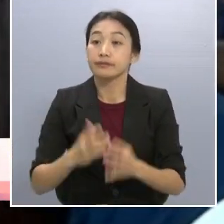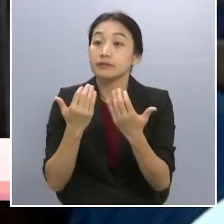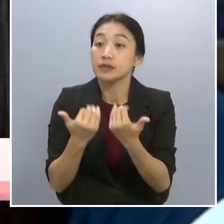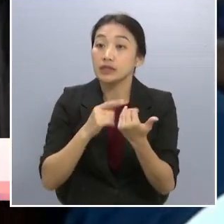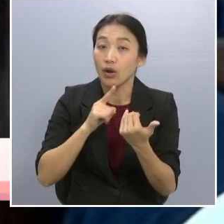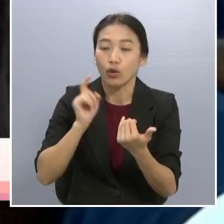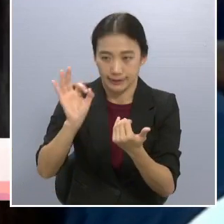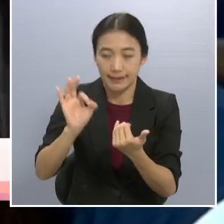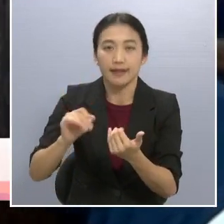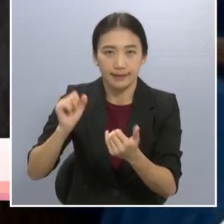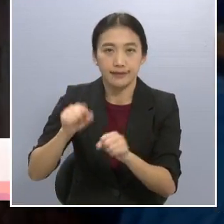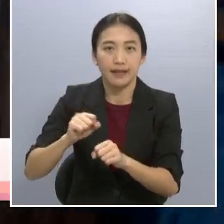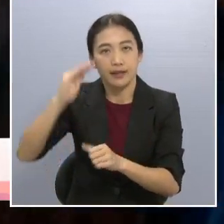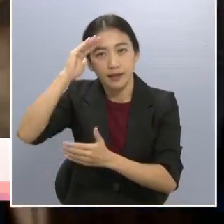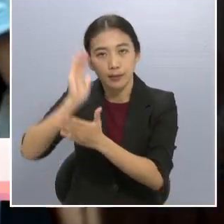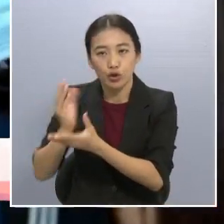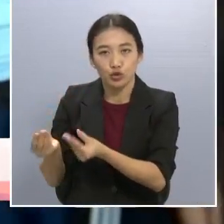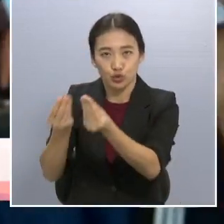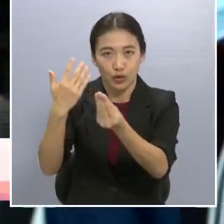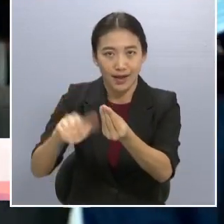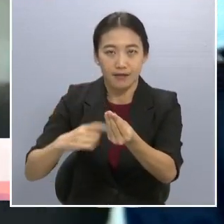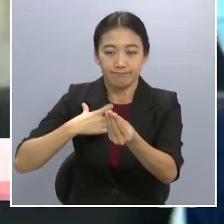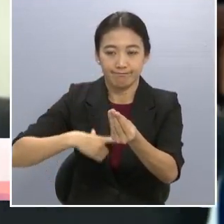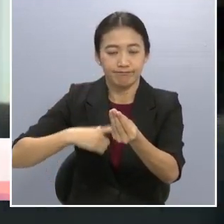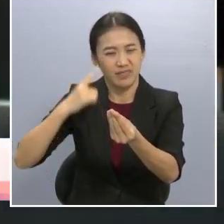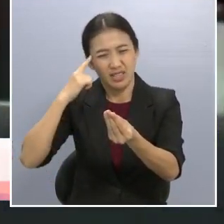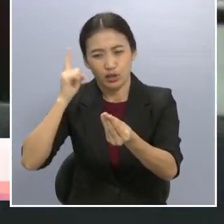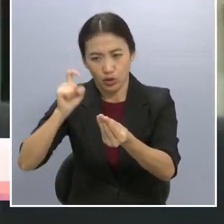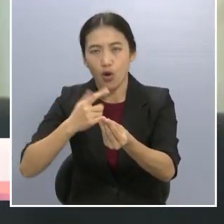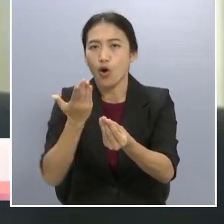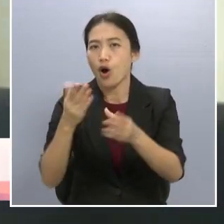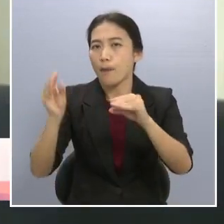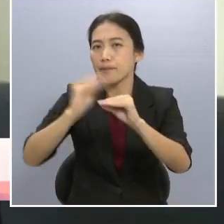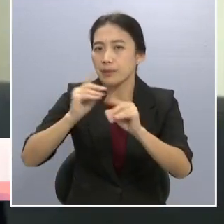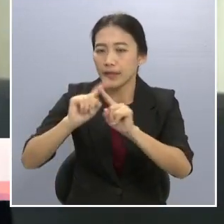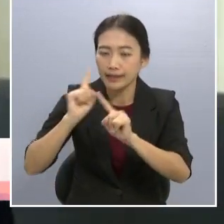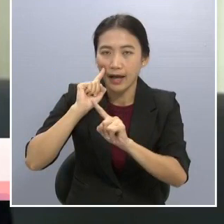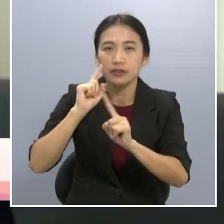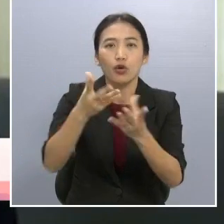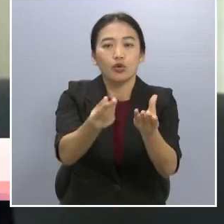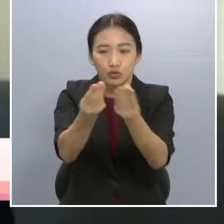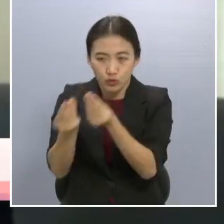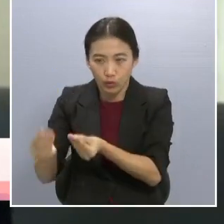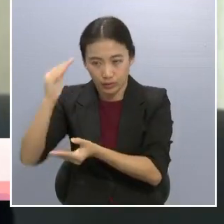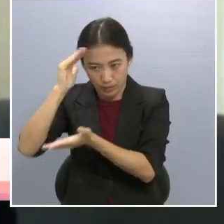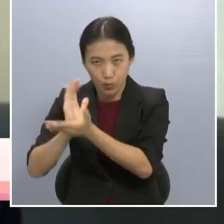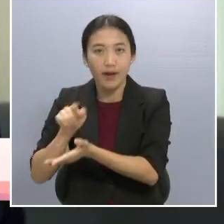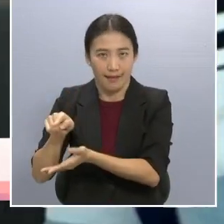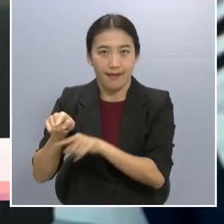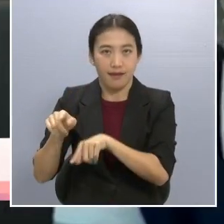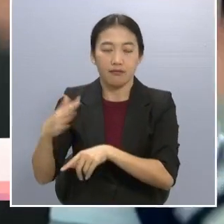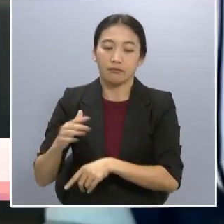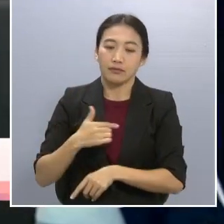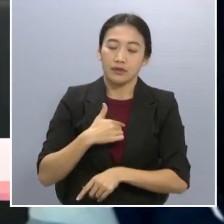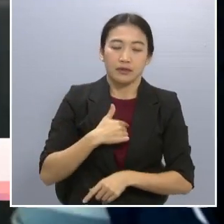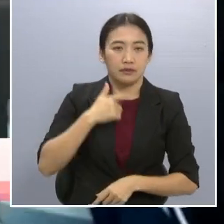ครั้งนึงตอนนี้สำนวนเนี่ยอัยการบอกว่าก็อยู่ที่ตำรวจนั่นแหละตำรวจยังไม่ส่งกลับมาแม่ก็งงไปใหญ่เลยบอกอ้าว